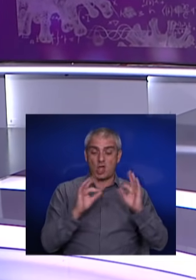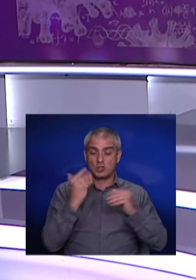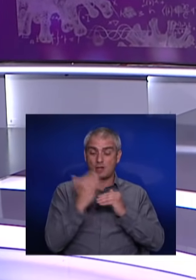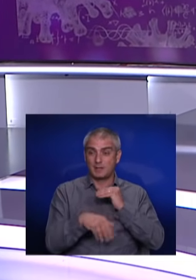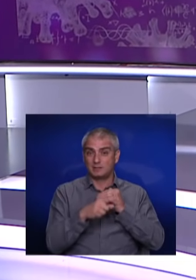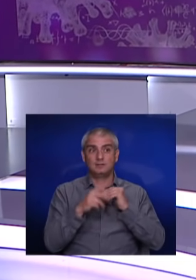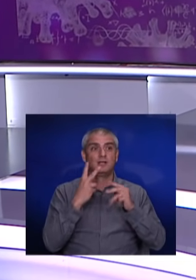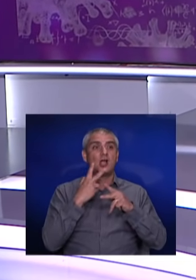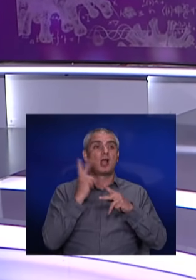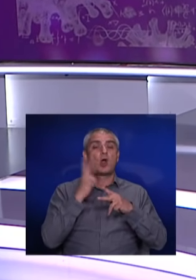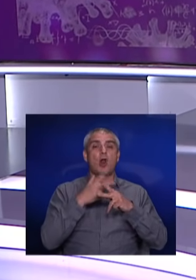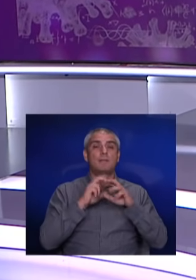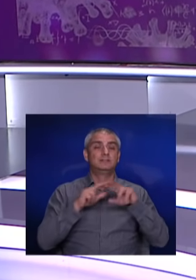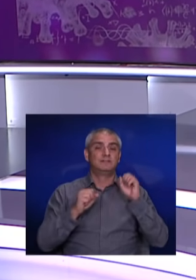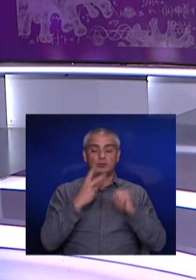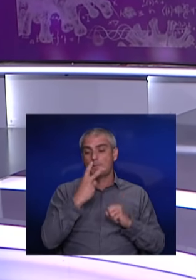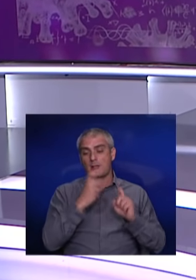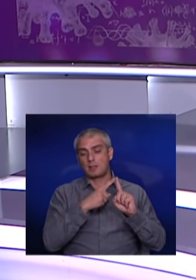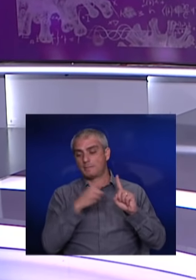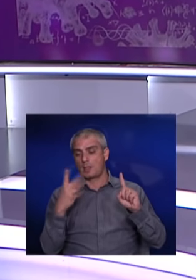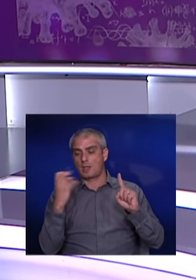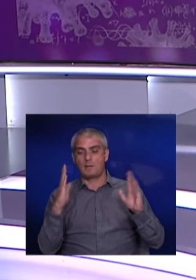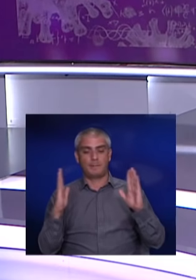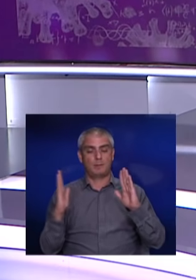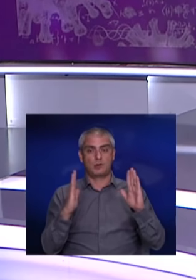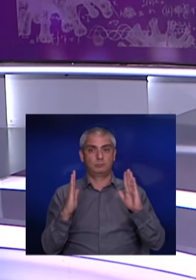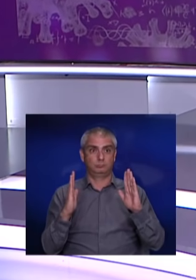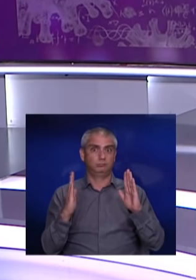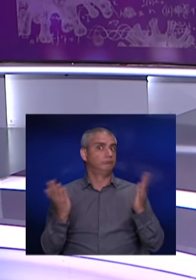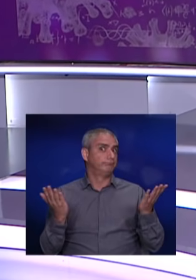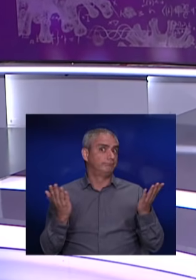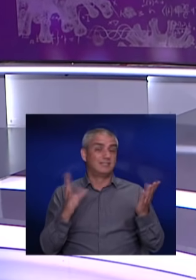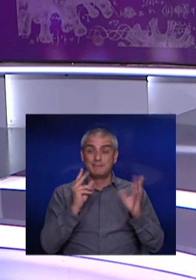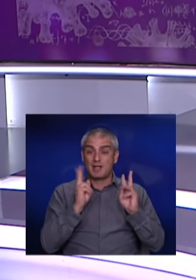החולים במצב קשה יהיה בין 200 ל-400. התרחשים